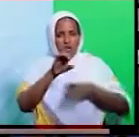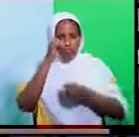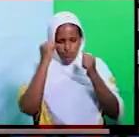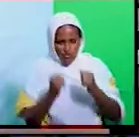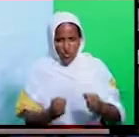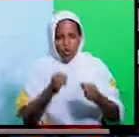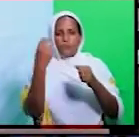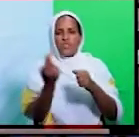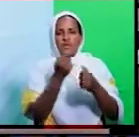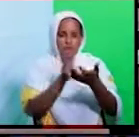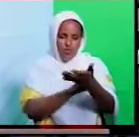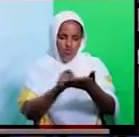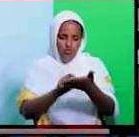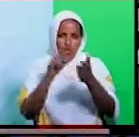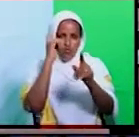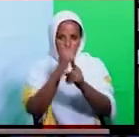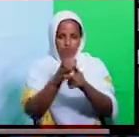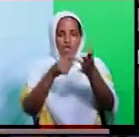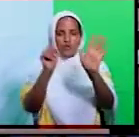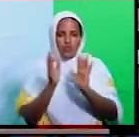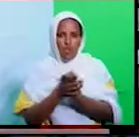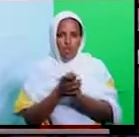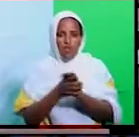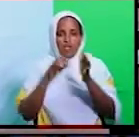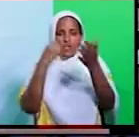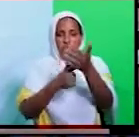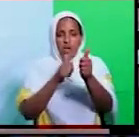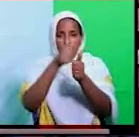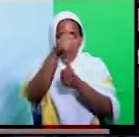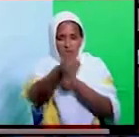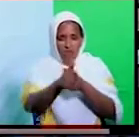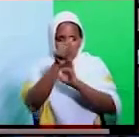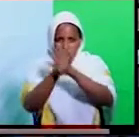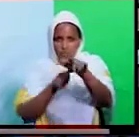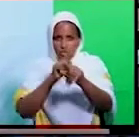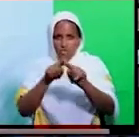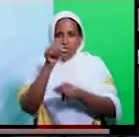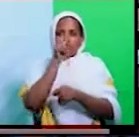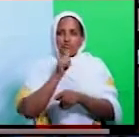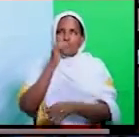በውሳጣዊ ልቡና ሆኖ በልብ ጆሮ ለመስማት ወደ ህይወት ወደ ተግባር በሚወስደው መስማት ለመስማት